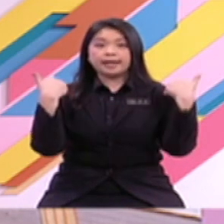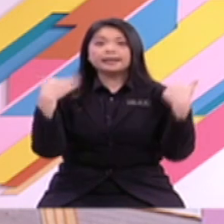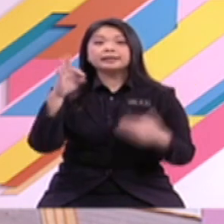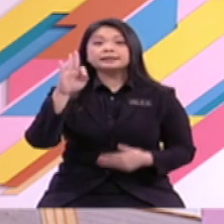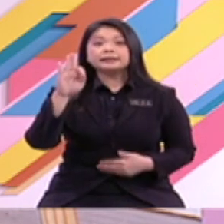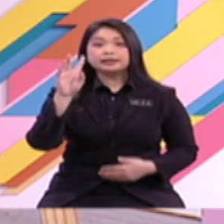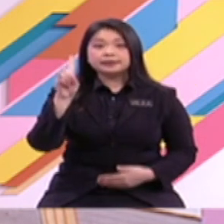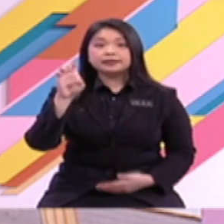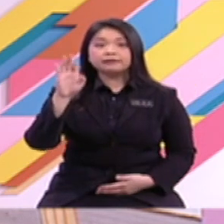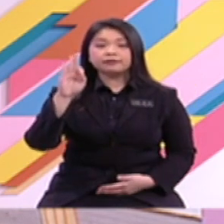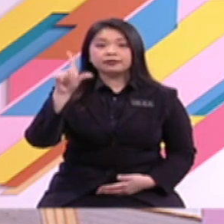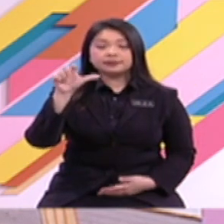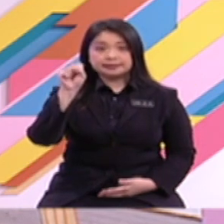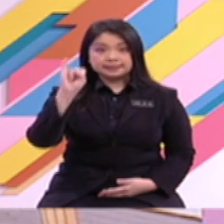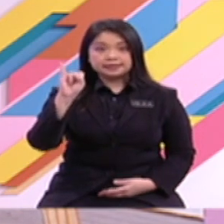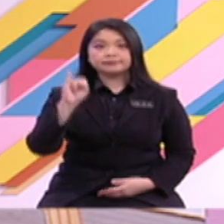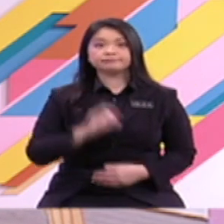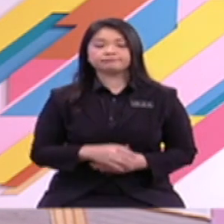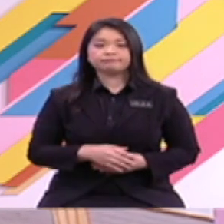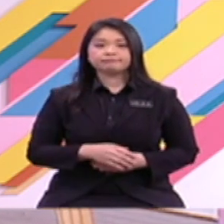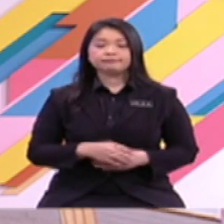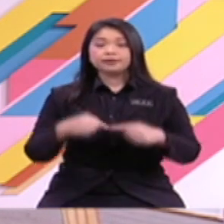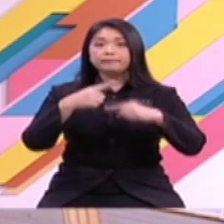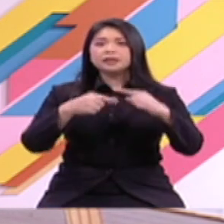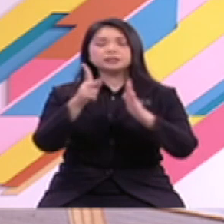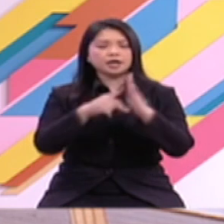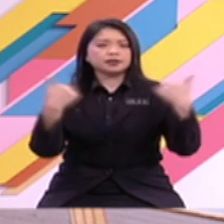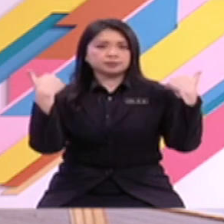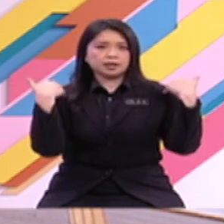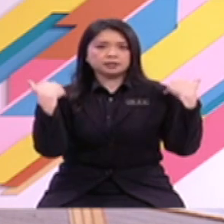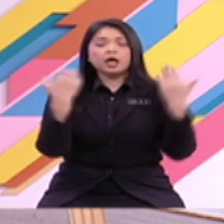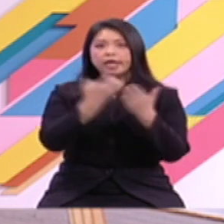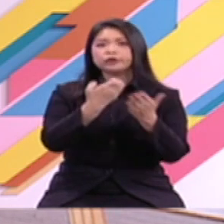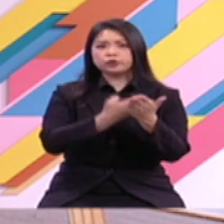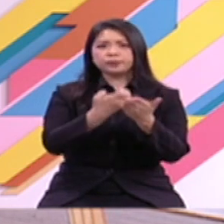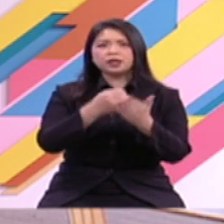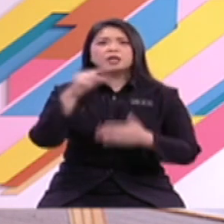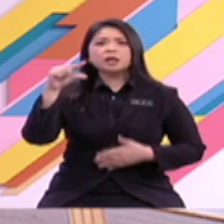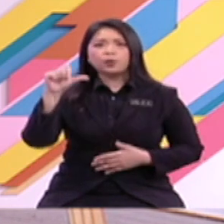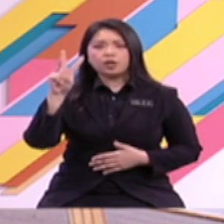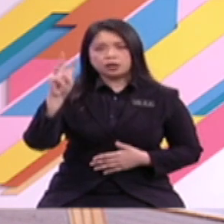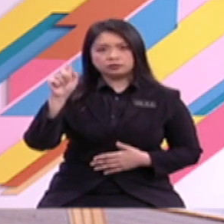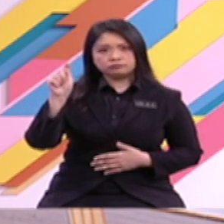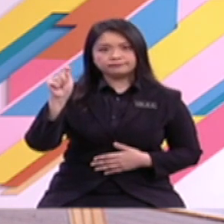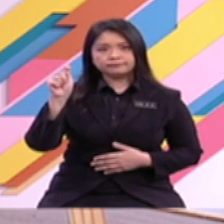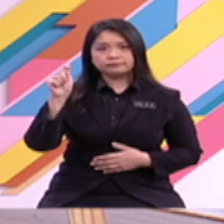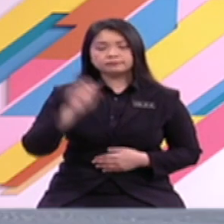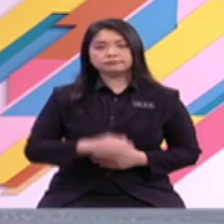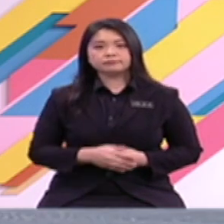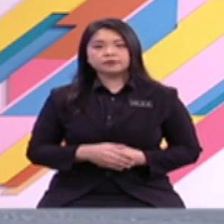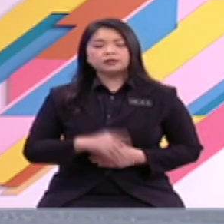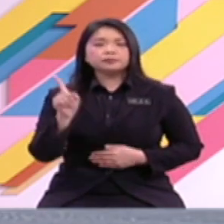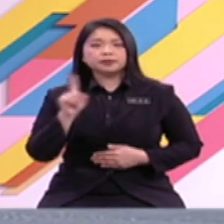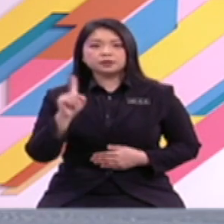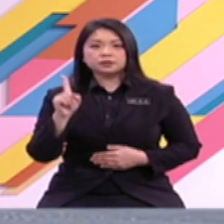di flas itu maksudnya Rina keadaan ke ekonomi yang gawat jika yaitu keadaan